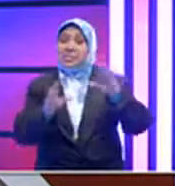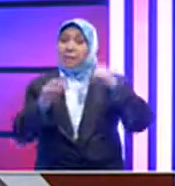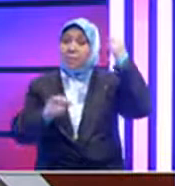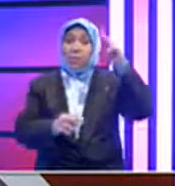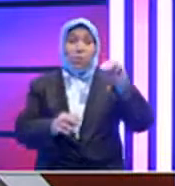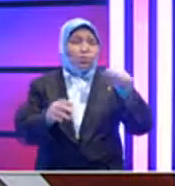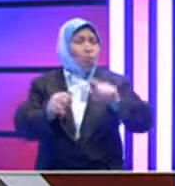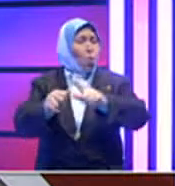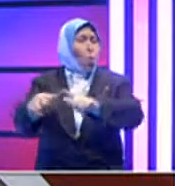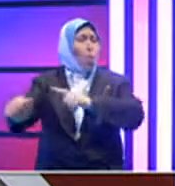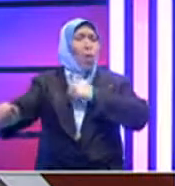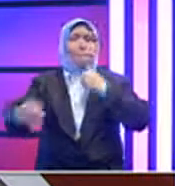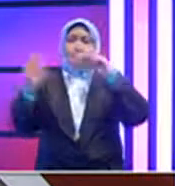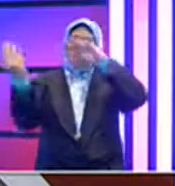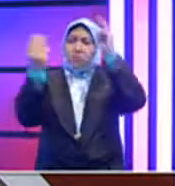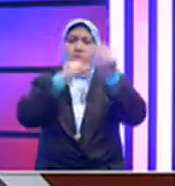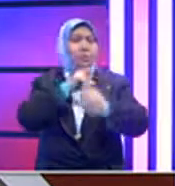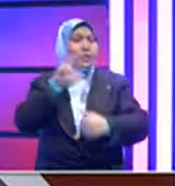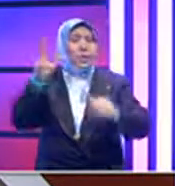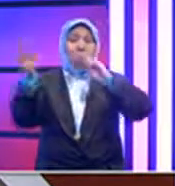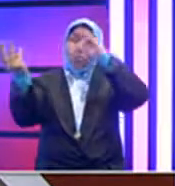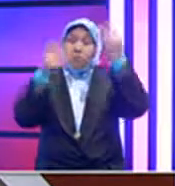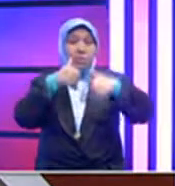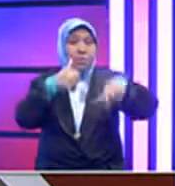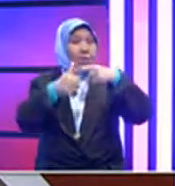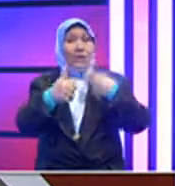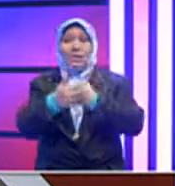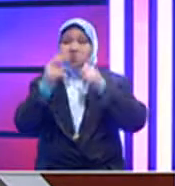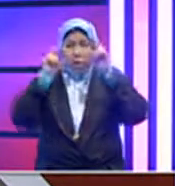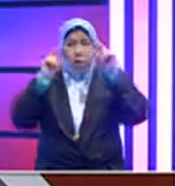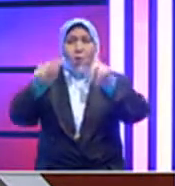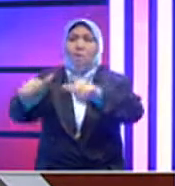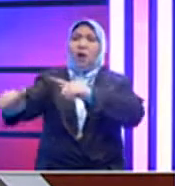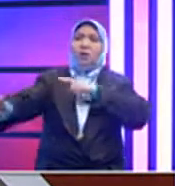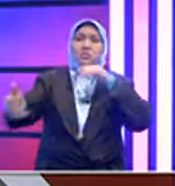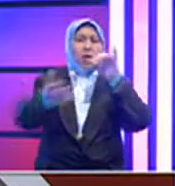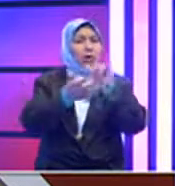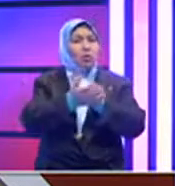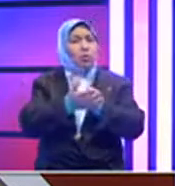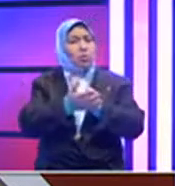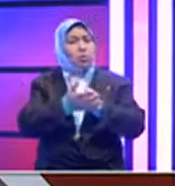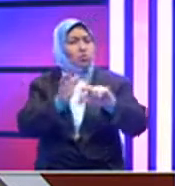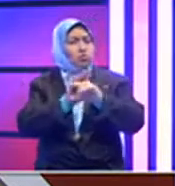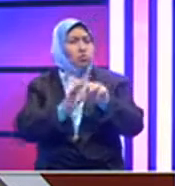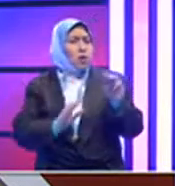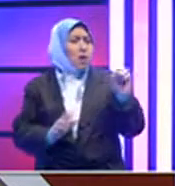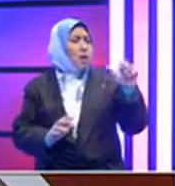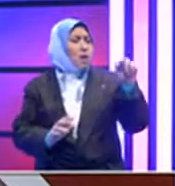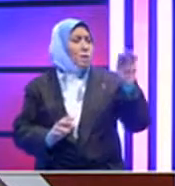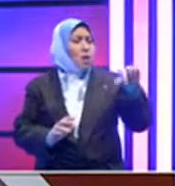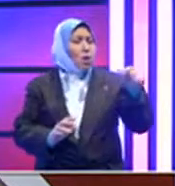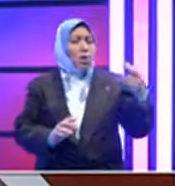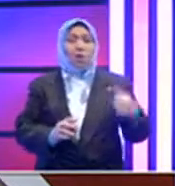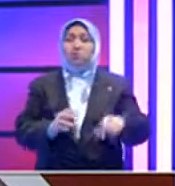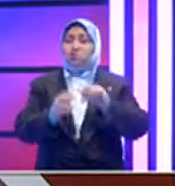ya the musim ketiga musim pertama kita sudah lihat panjangnya itu selain epischura Baqarah itu dalam Surah Thaha dia